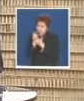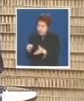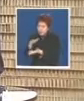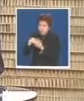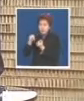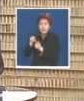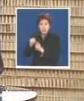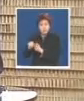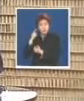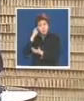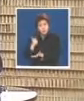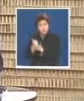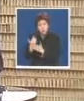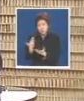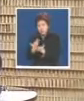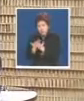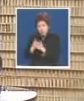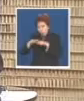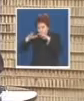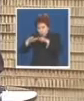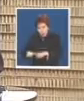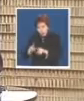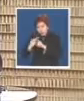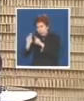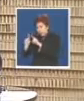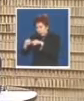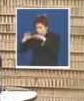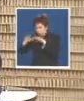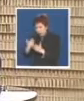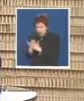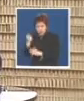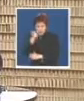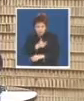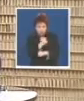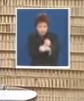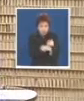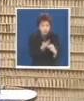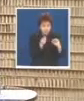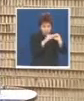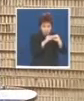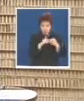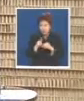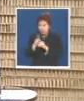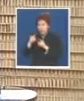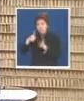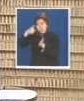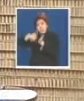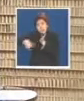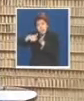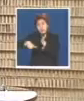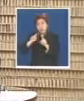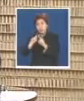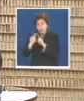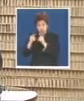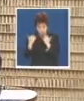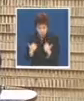เนี่ยสามารถที่จะมีต้นทุนลดลงจากทางด้านอื่นเมื่อจะต้องมีการจ่ายค่าแรงเพิ่มขึ้นนะครับภาษีนิติบุคคลนั้นเป็นตัวหนึ่งซึ่งผมได้พูดไปแล้